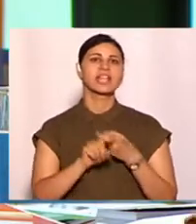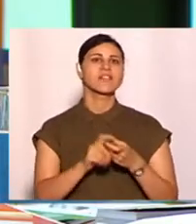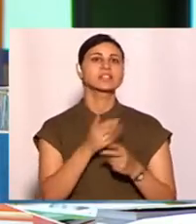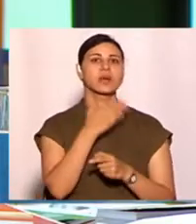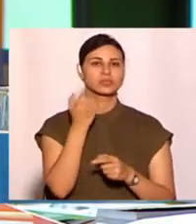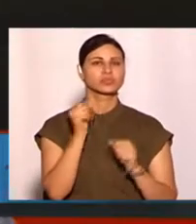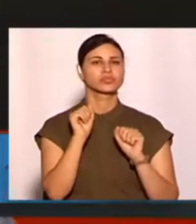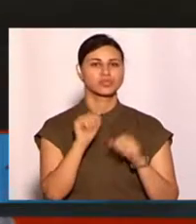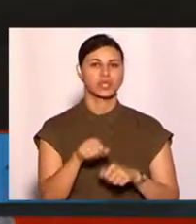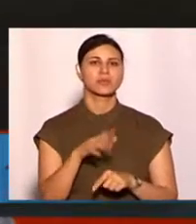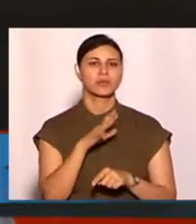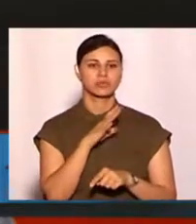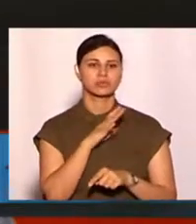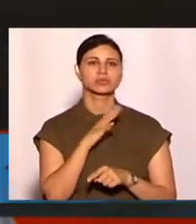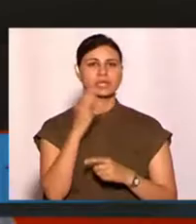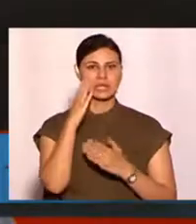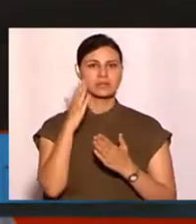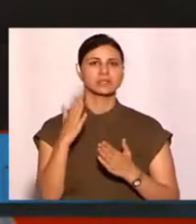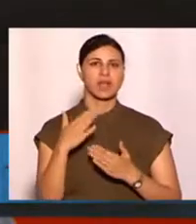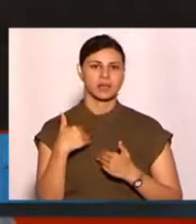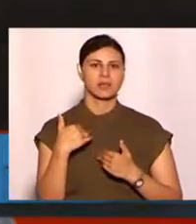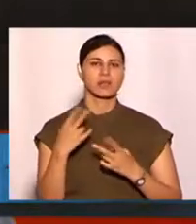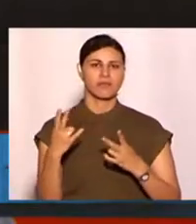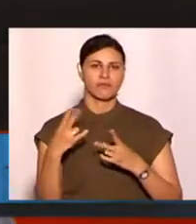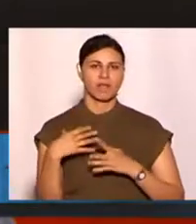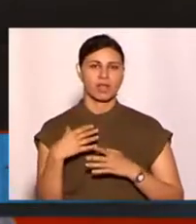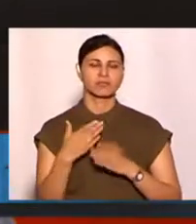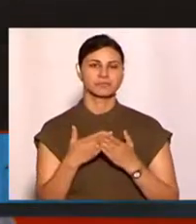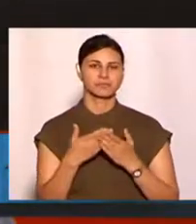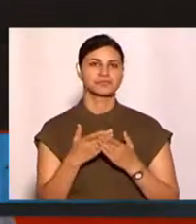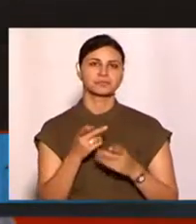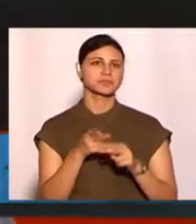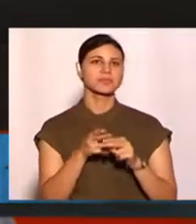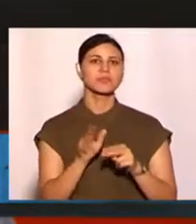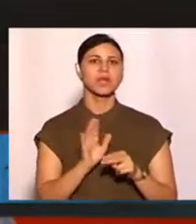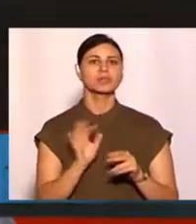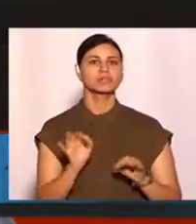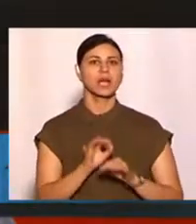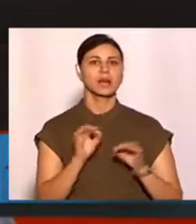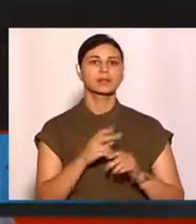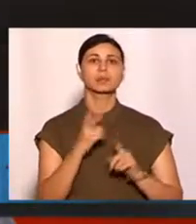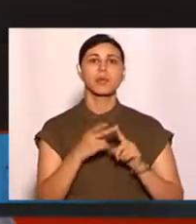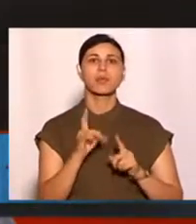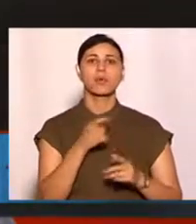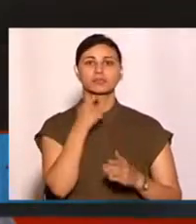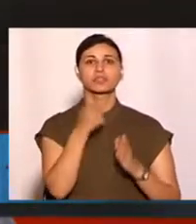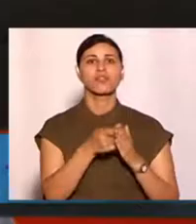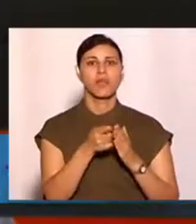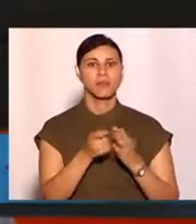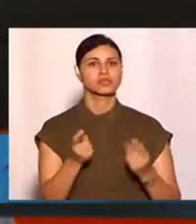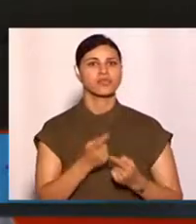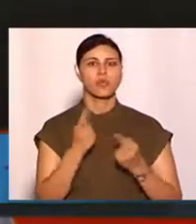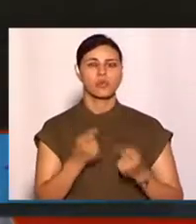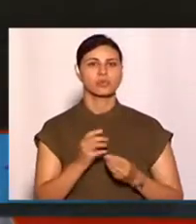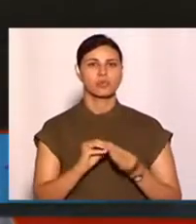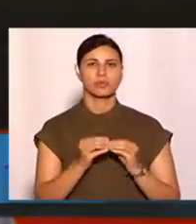და შეიძლება გადაწყვეტილება იქნას მიღებული, რომ დარჩენილი იყოს და ანუ არ უშლის ხელს არაფერს, არც მეორე ბავშვით, როგორც მივხვდი,